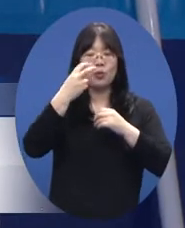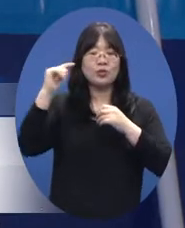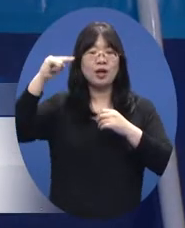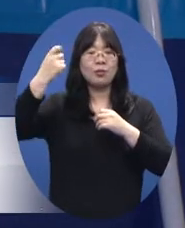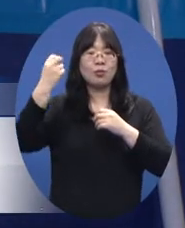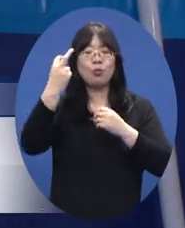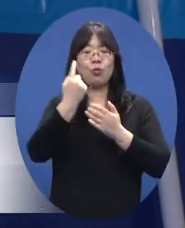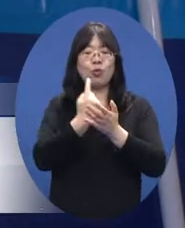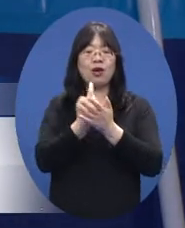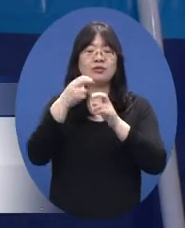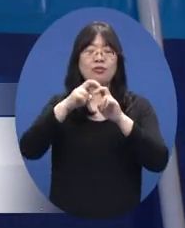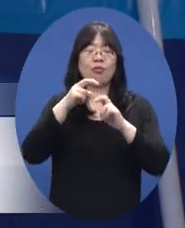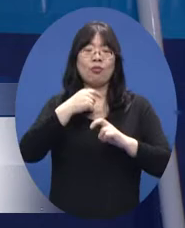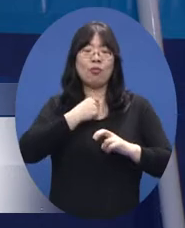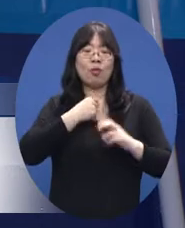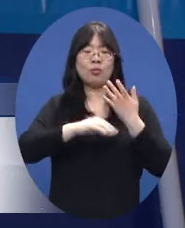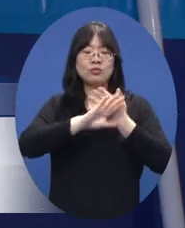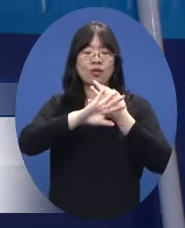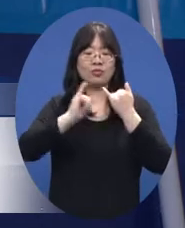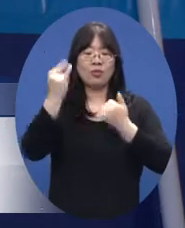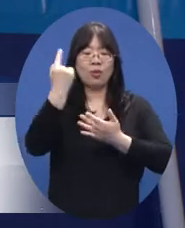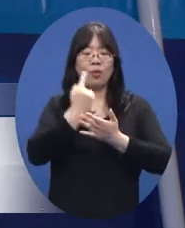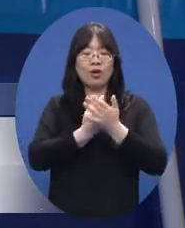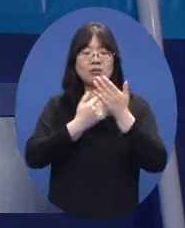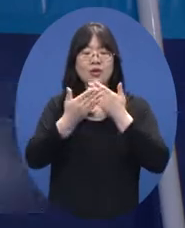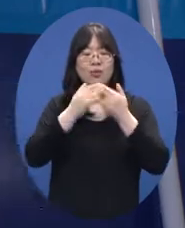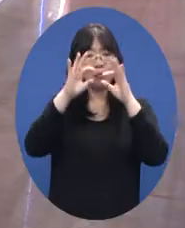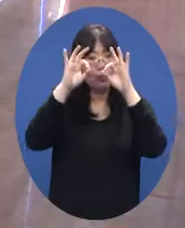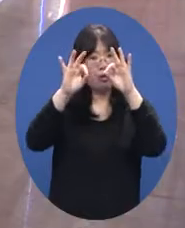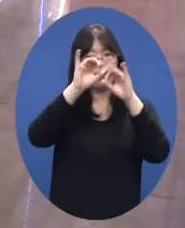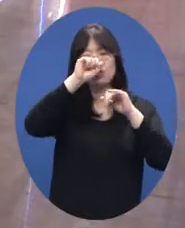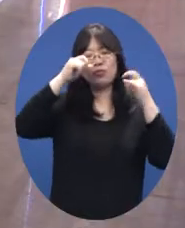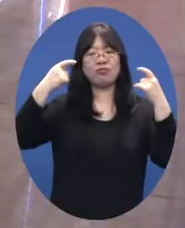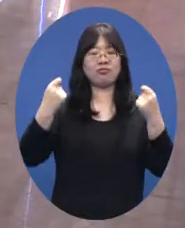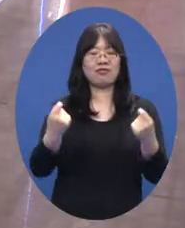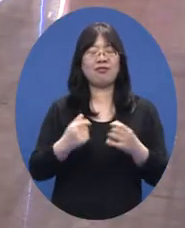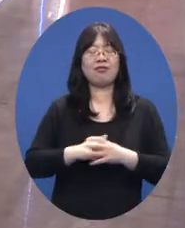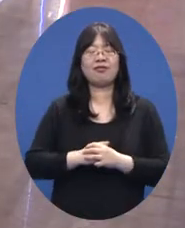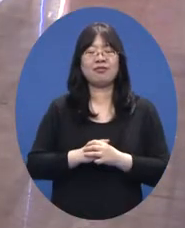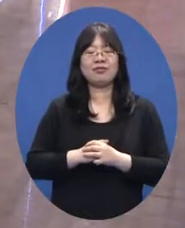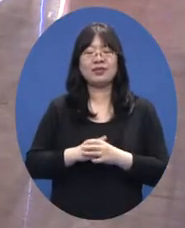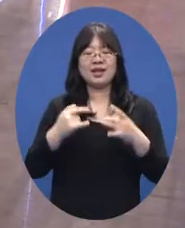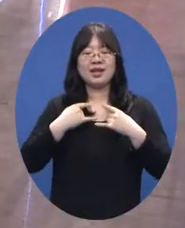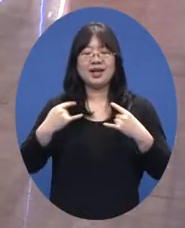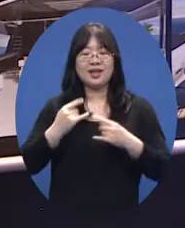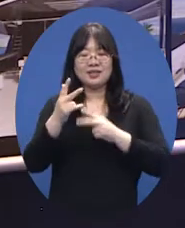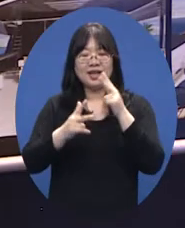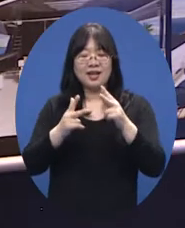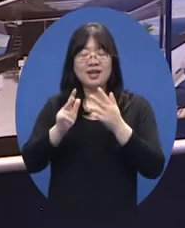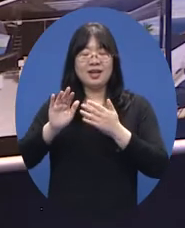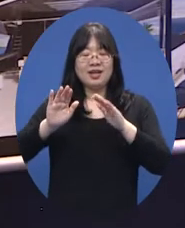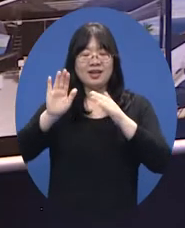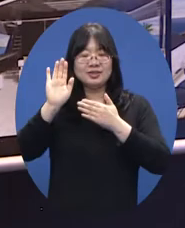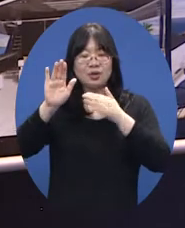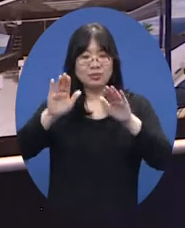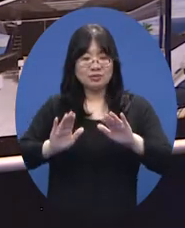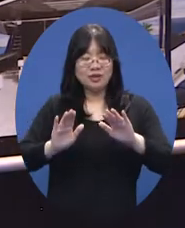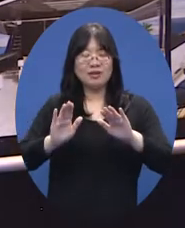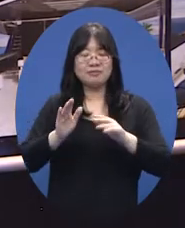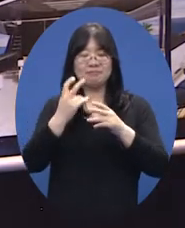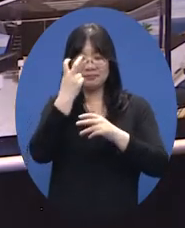타보고 싶은 다른 사람들도 와서 체험해보면 좋을 것 같아요. 이와 함께 해양 레저 산업의 현재와 미래를 진단하는